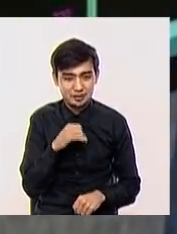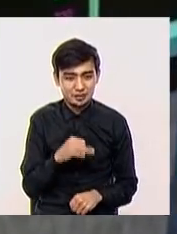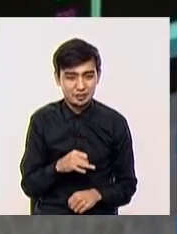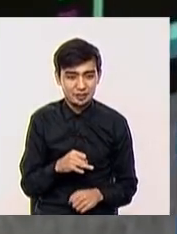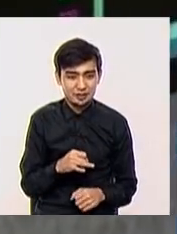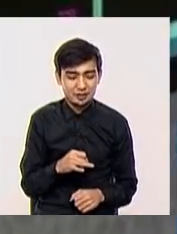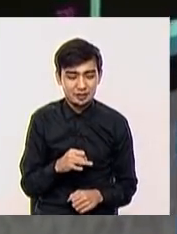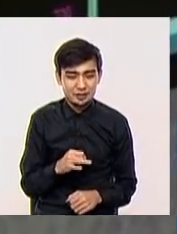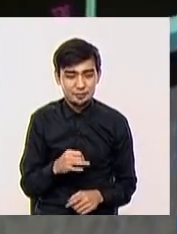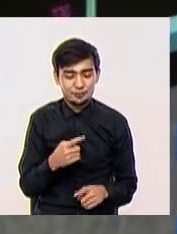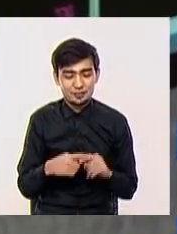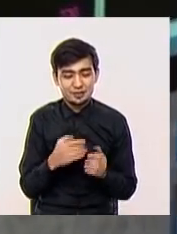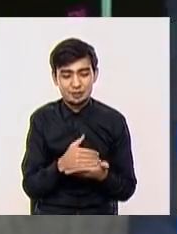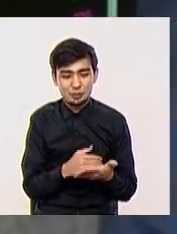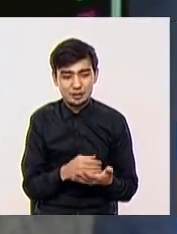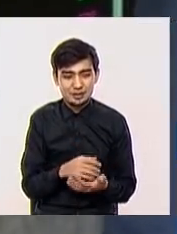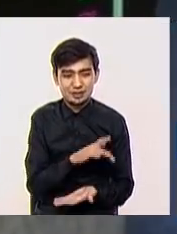В отличие от энергосистем Центральной Азии,